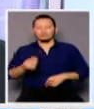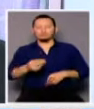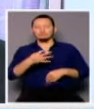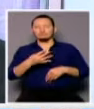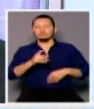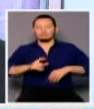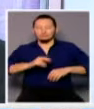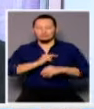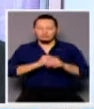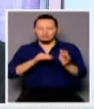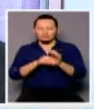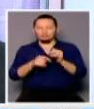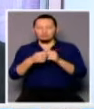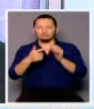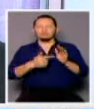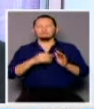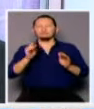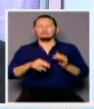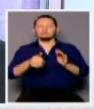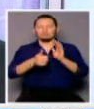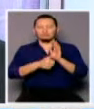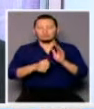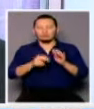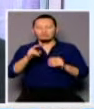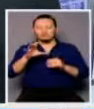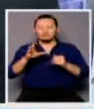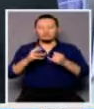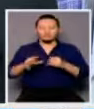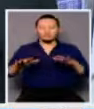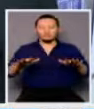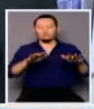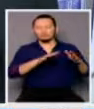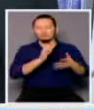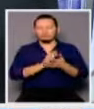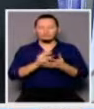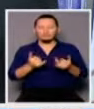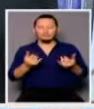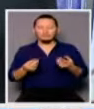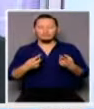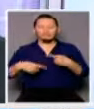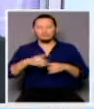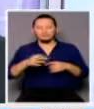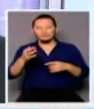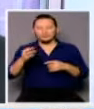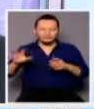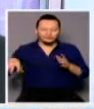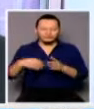Мекеменің қарауында 17637 орман қоры жері бар. Бүгінгі күні біздер облыстық бюджеттен